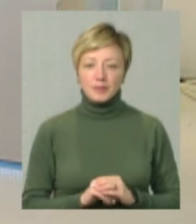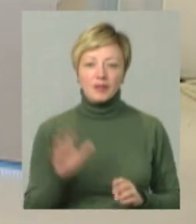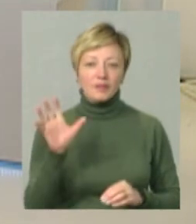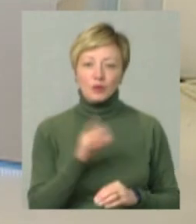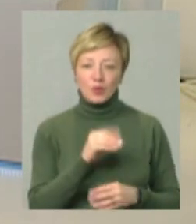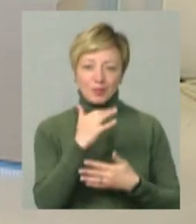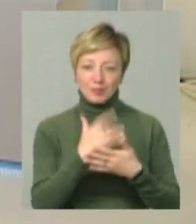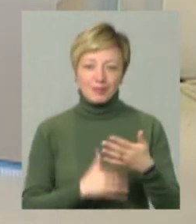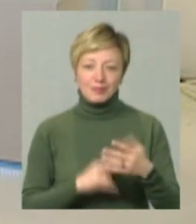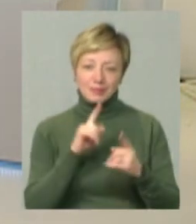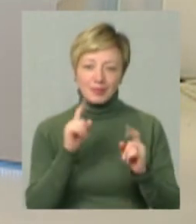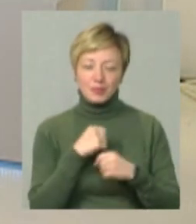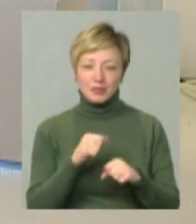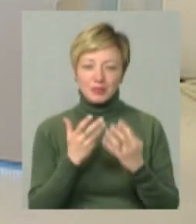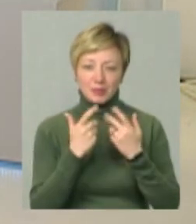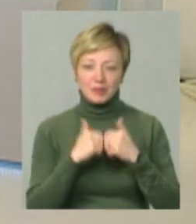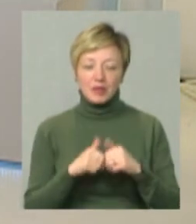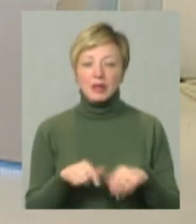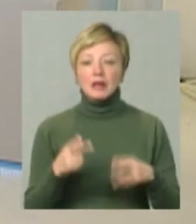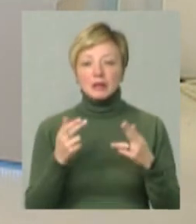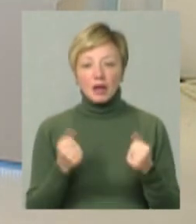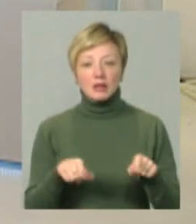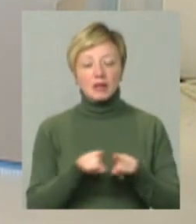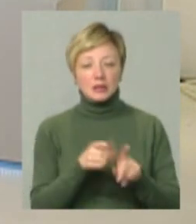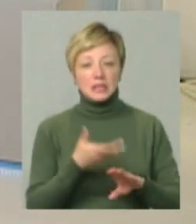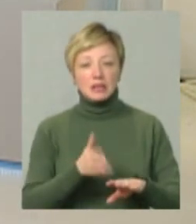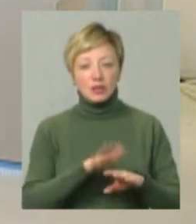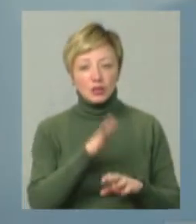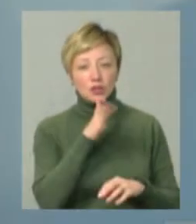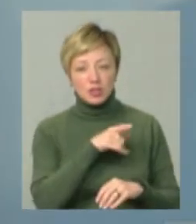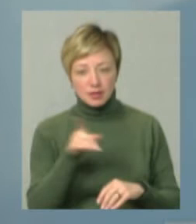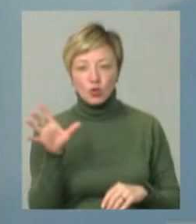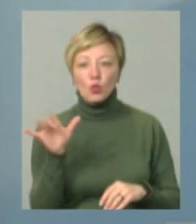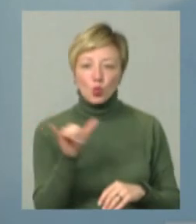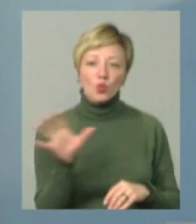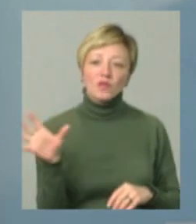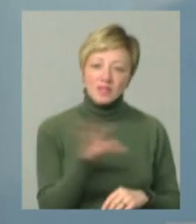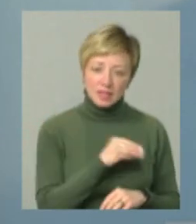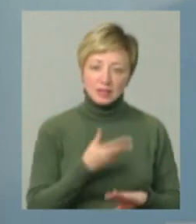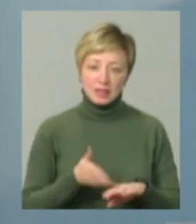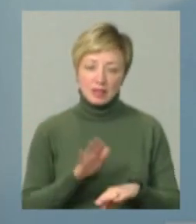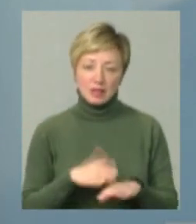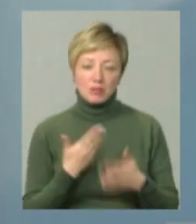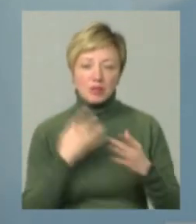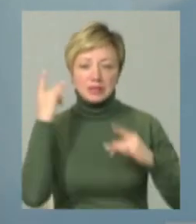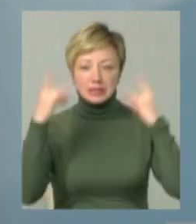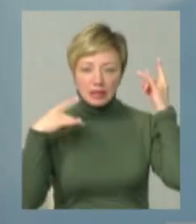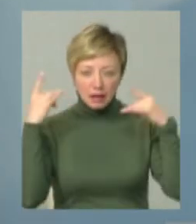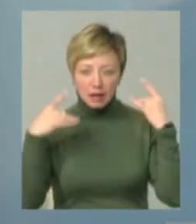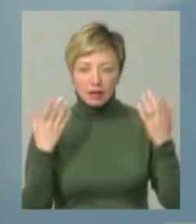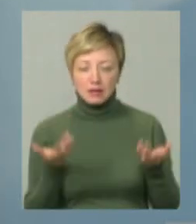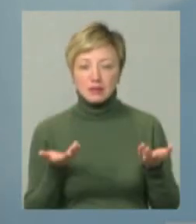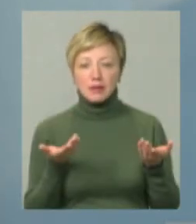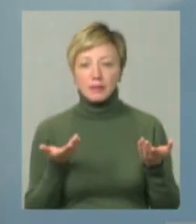Всього, напевно, що і не перерахувати. Так, такі складні часи. І у всіх вони складні. От коли лунає